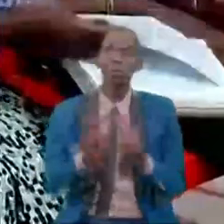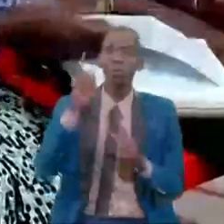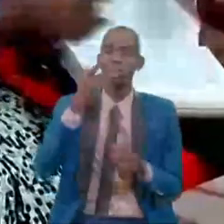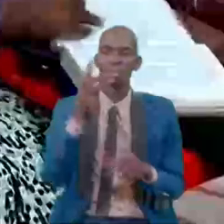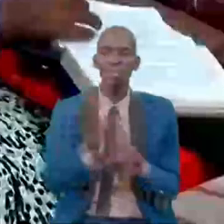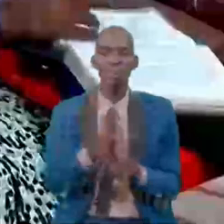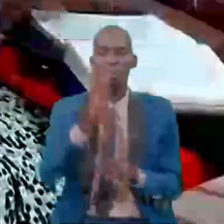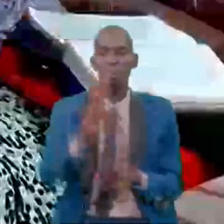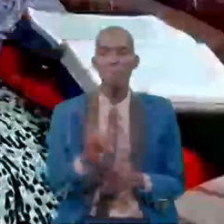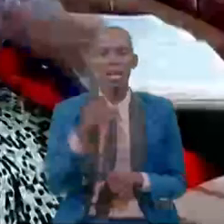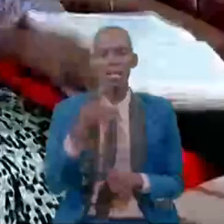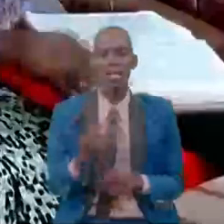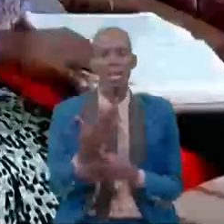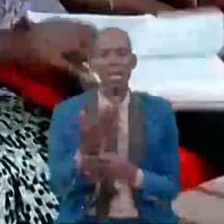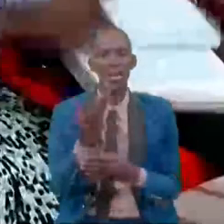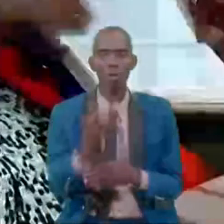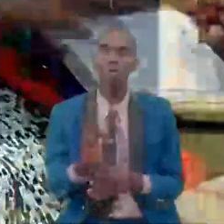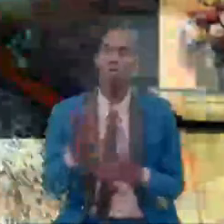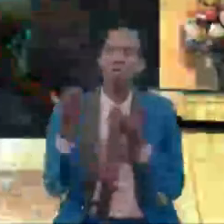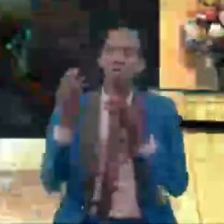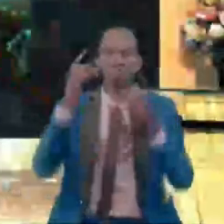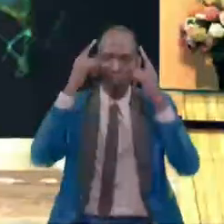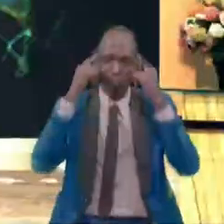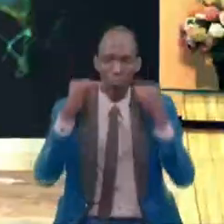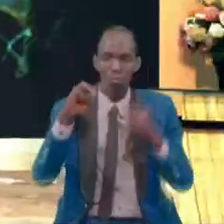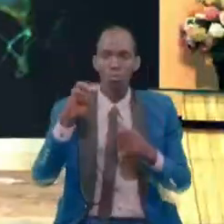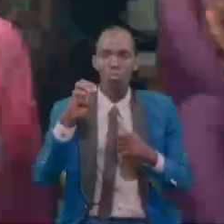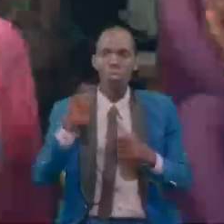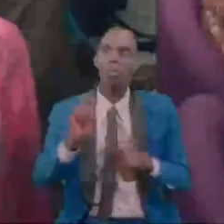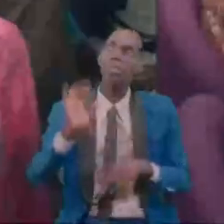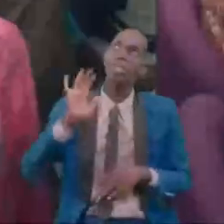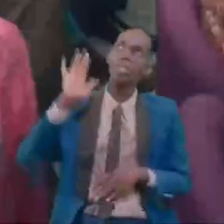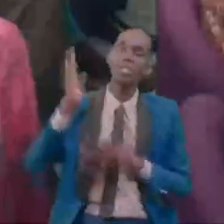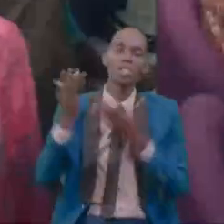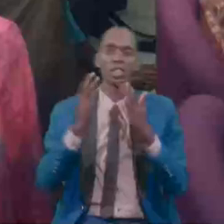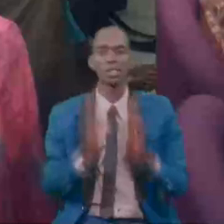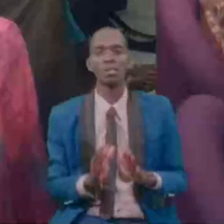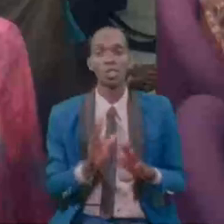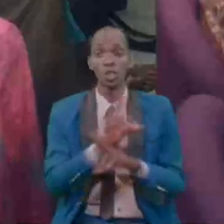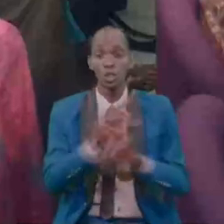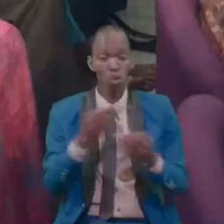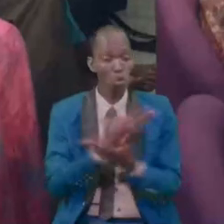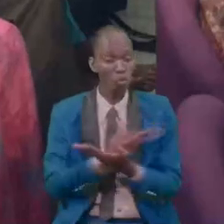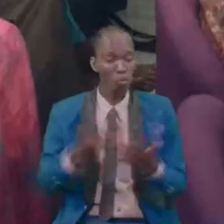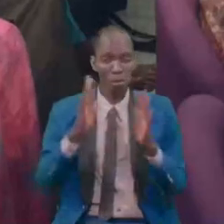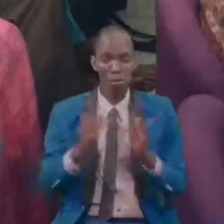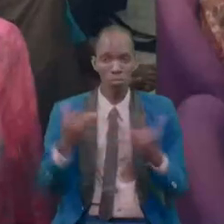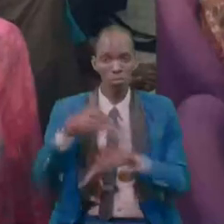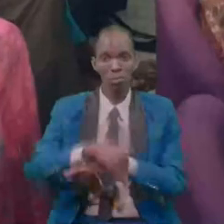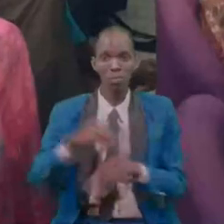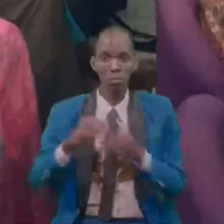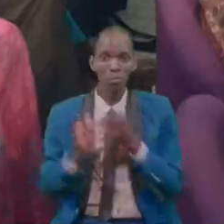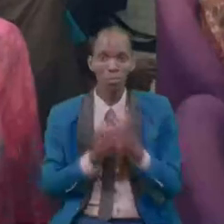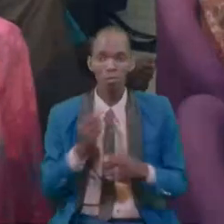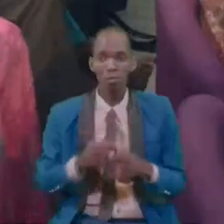serviteur, aucune n'est restée sans effet. Pas d'échec ce soir.